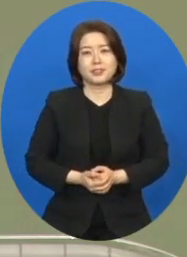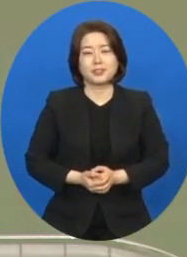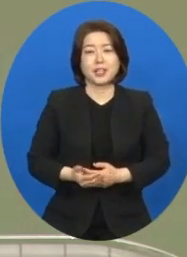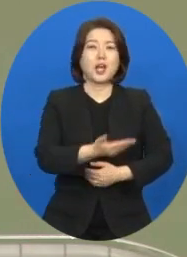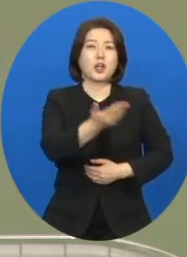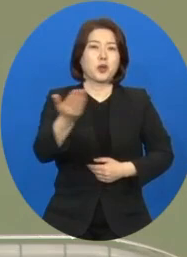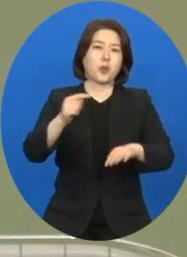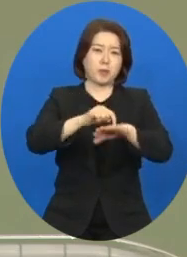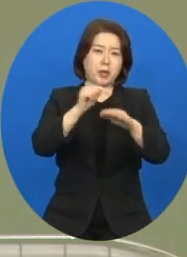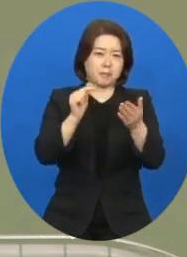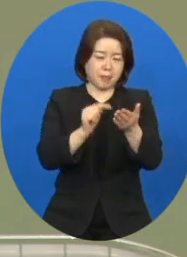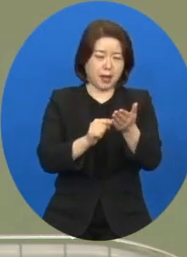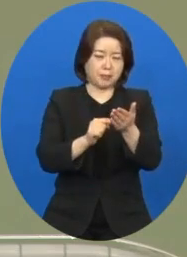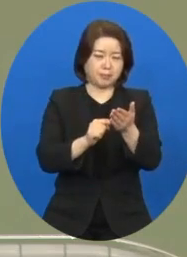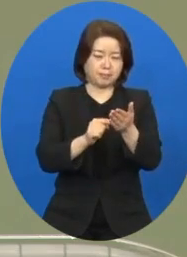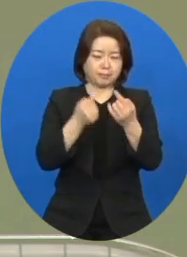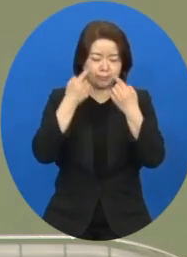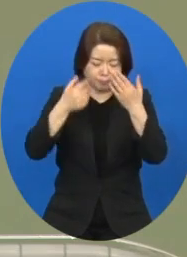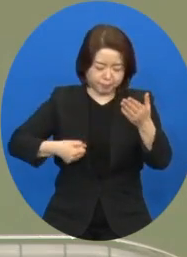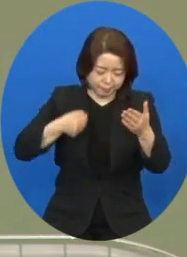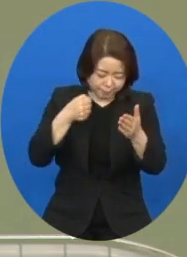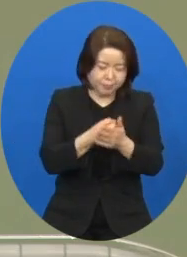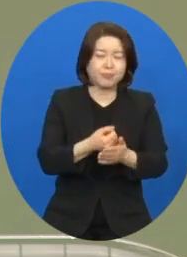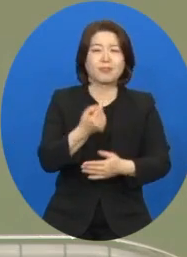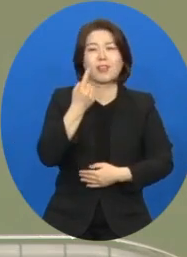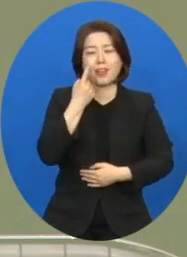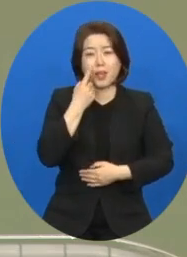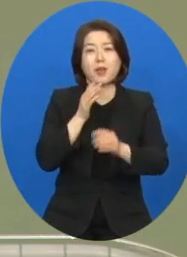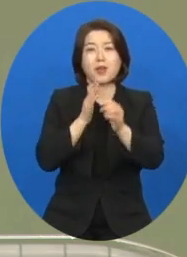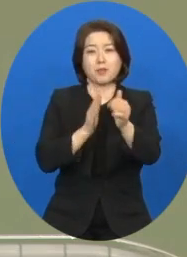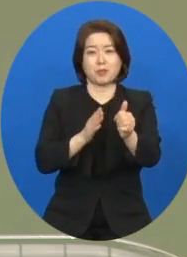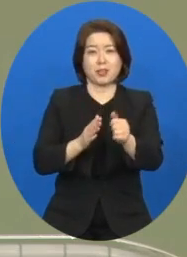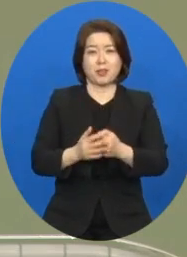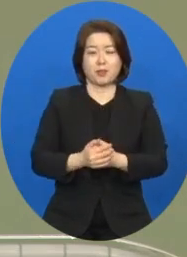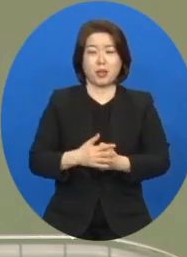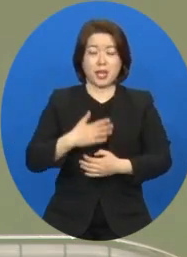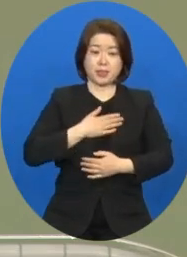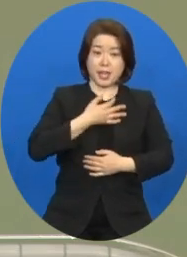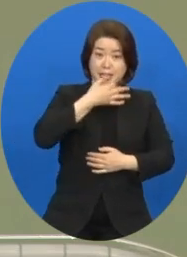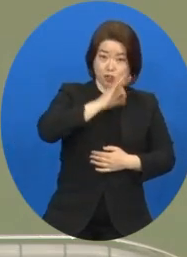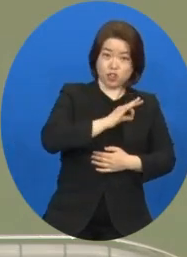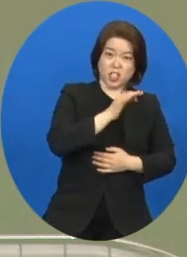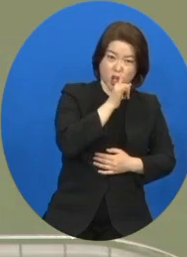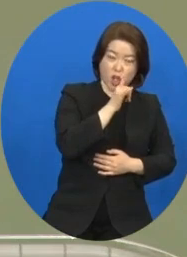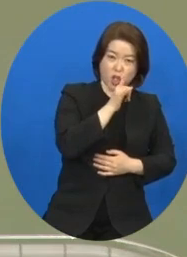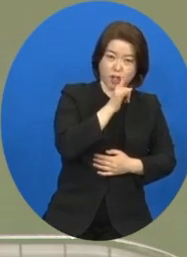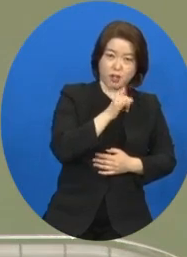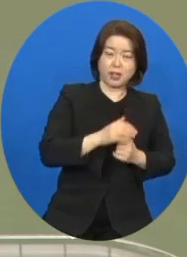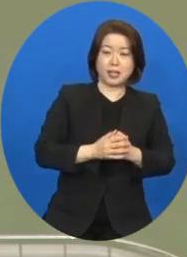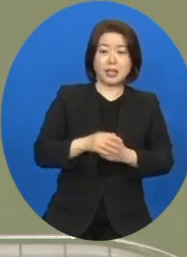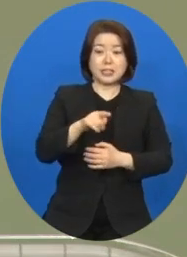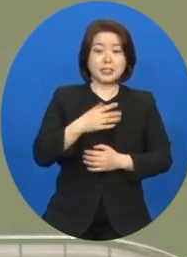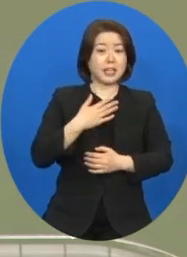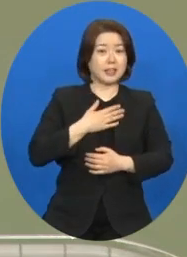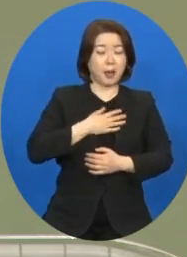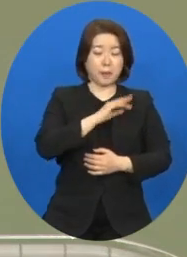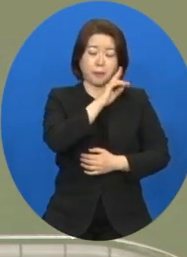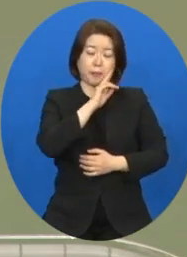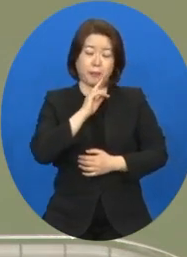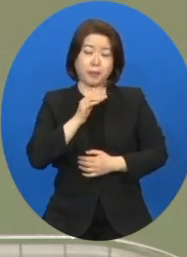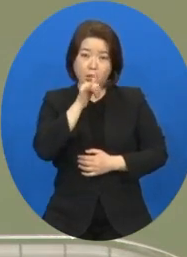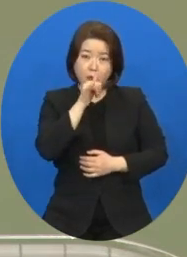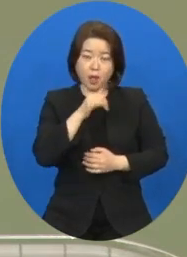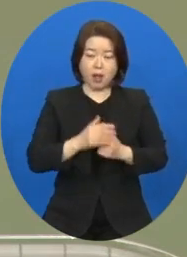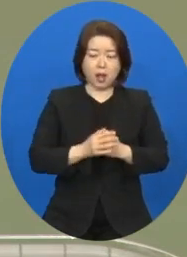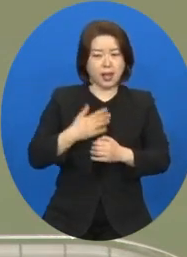여러분도 마음을 한번 확정해 보세요. 내게 유익하냐, 그게 내게 편하냐,